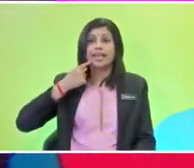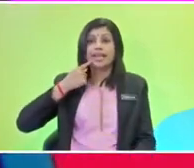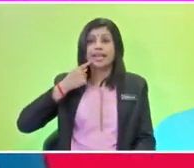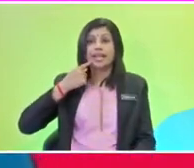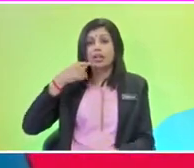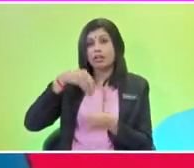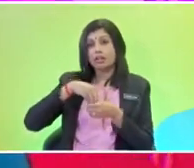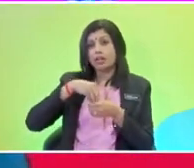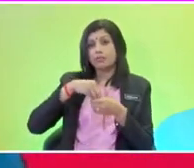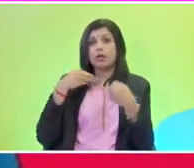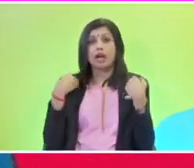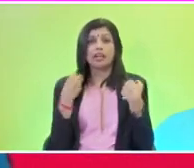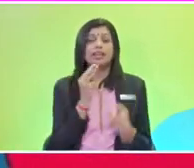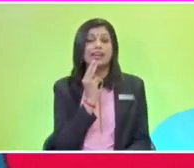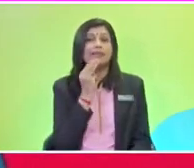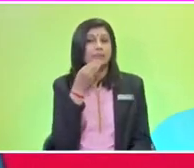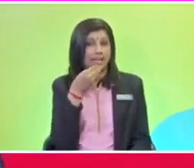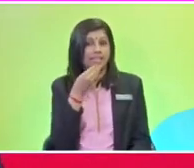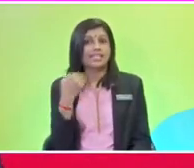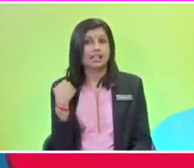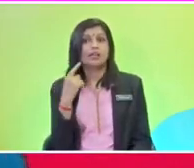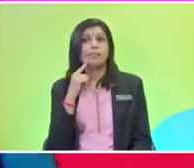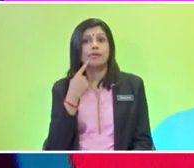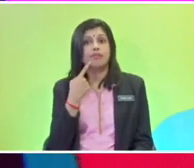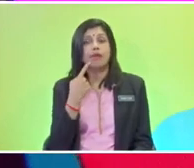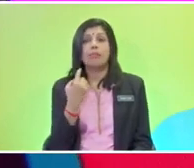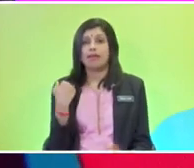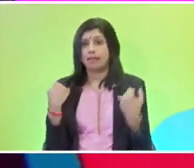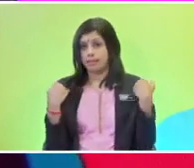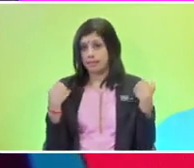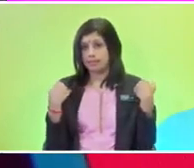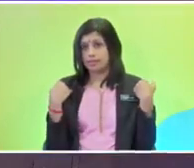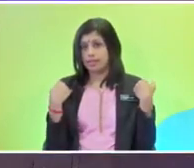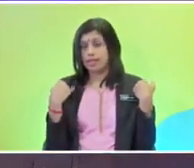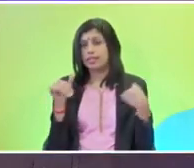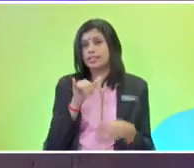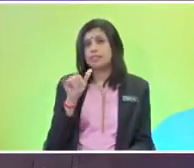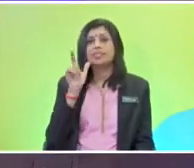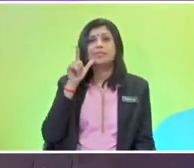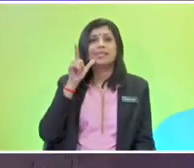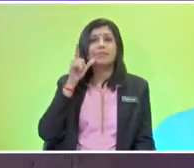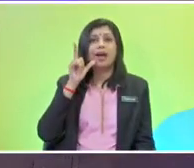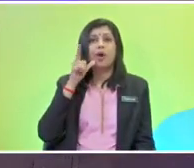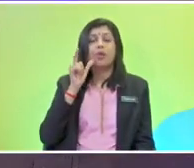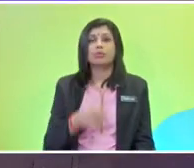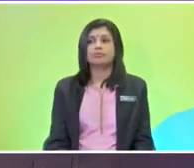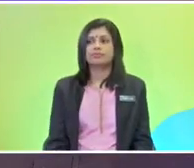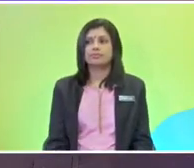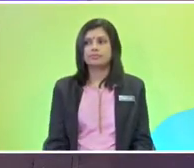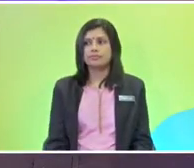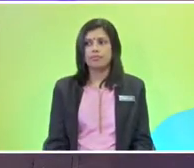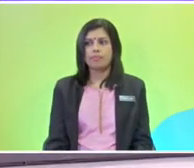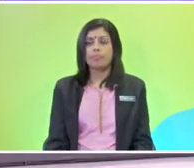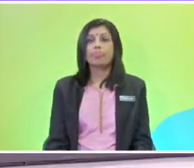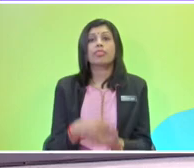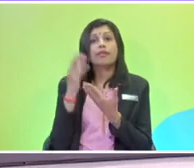manis tapi ada yang rasa masam. Masam. Okey, macam limau lah cikgu. Ya betul. Okey, okey, okey. Ini